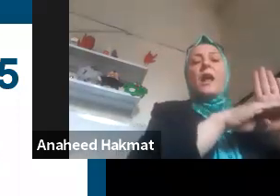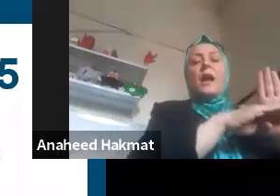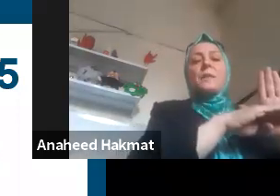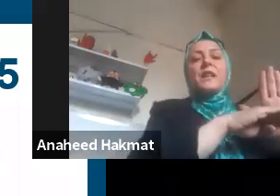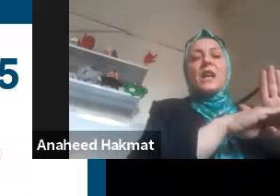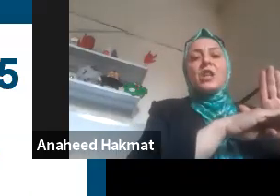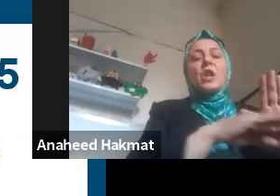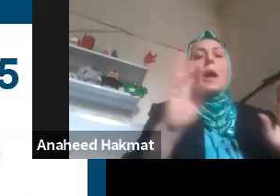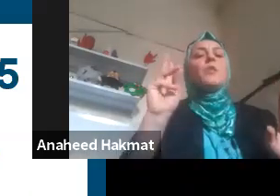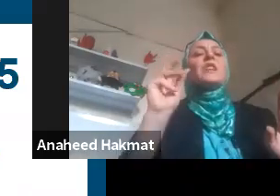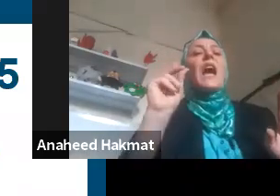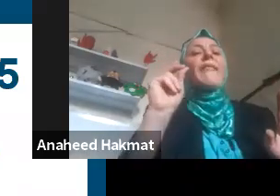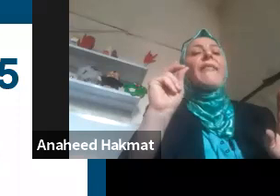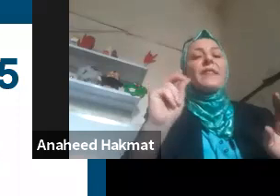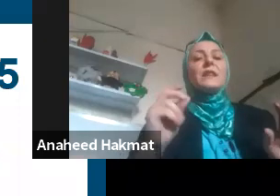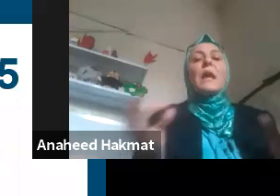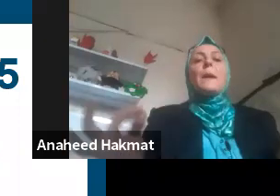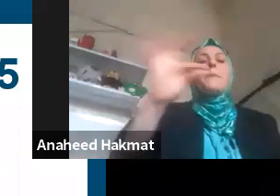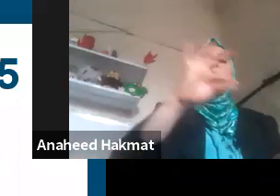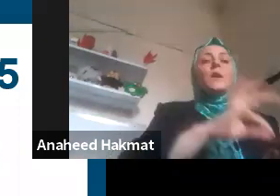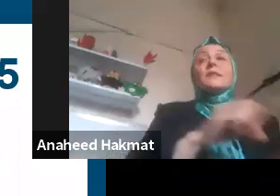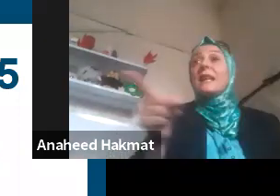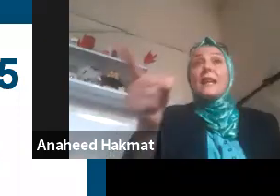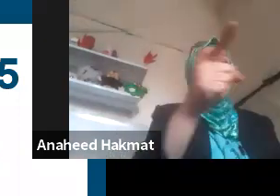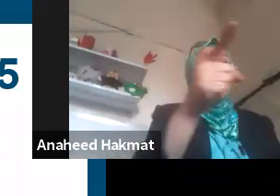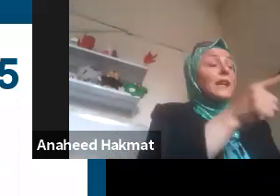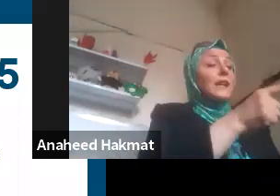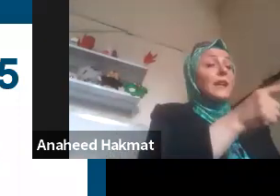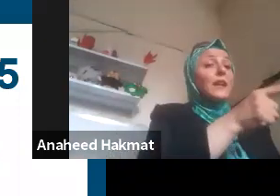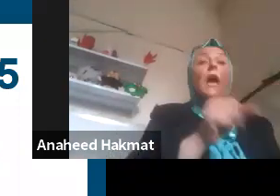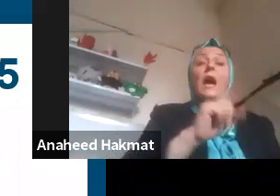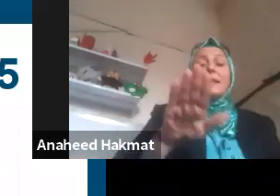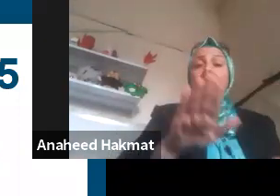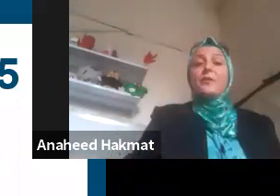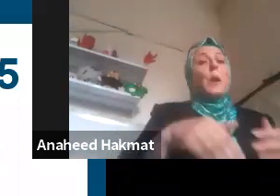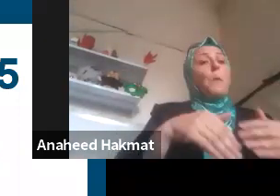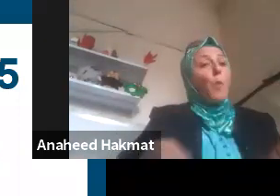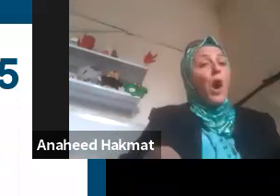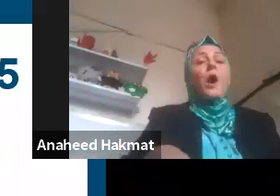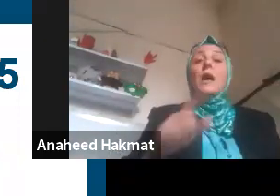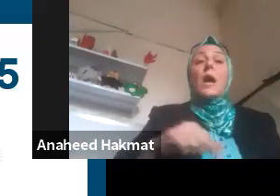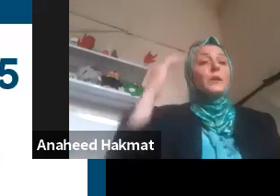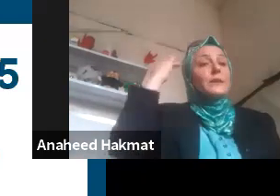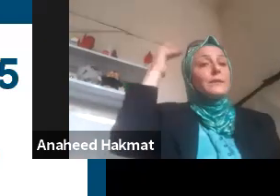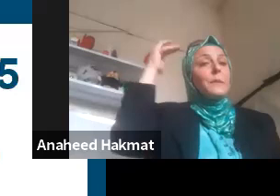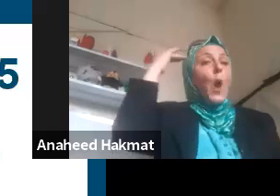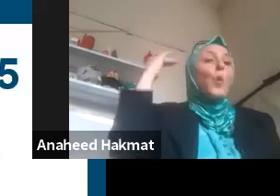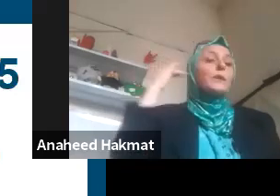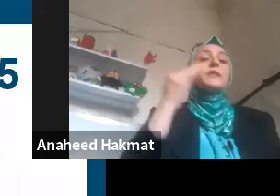يقدر يوصل للكل بغض النظر إن عن إذا عنا ولد عنده إعاقة أو إذا بنت أو إذا شاب أو قد